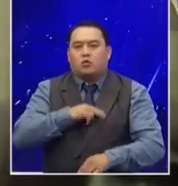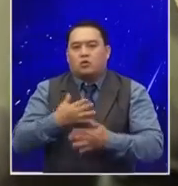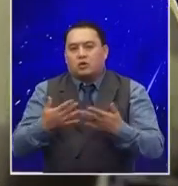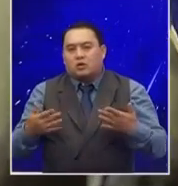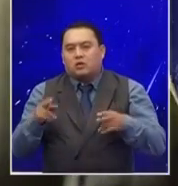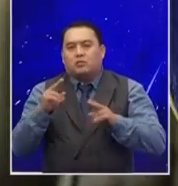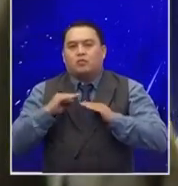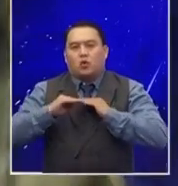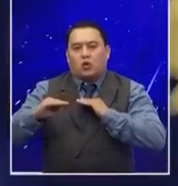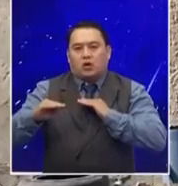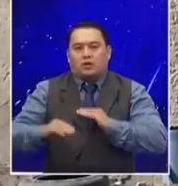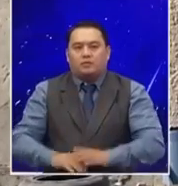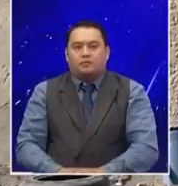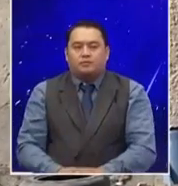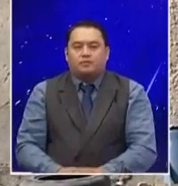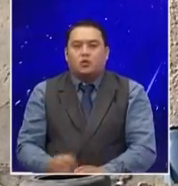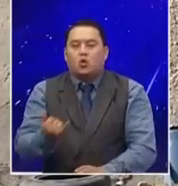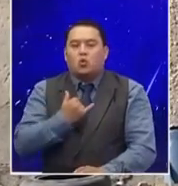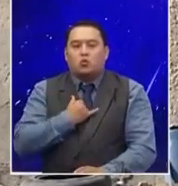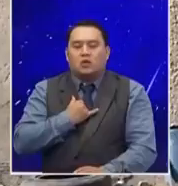разнорабочим на Кагатном поле.